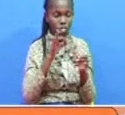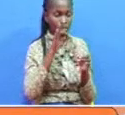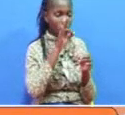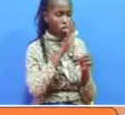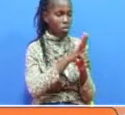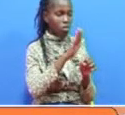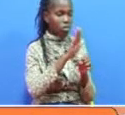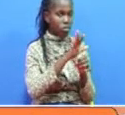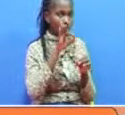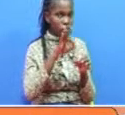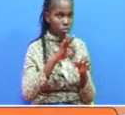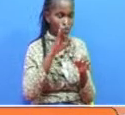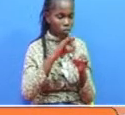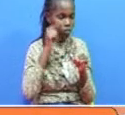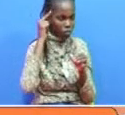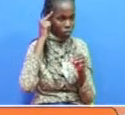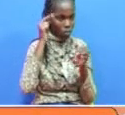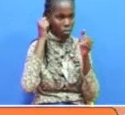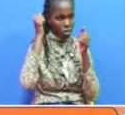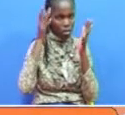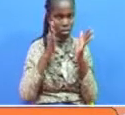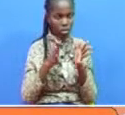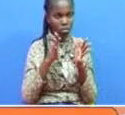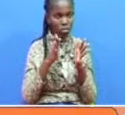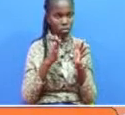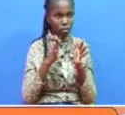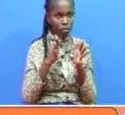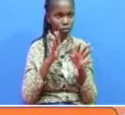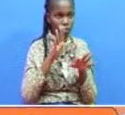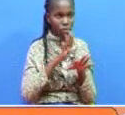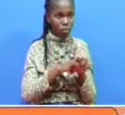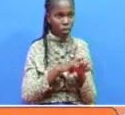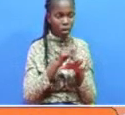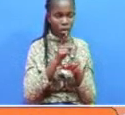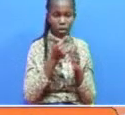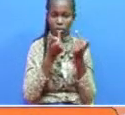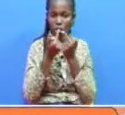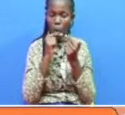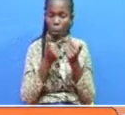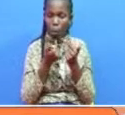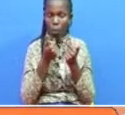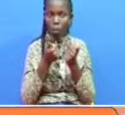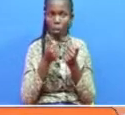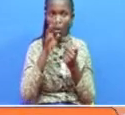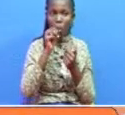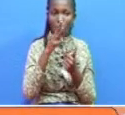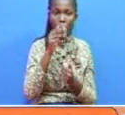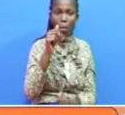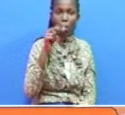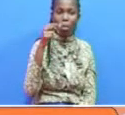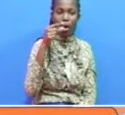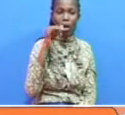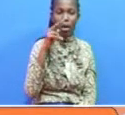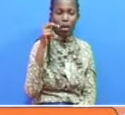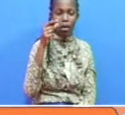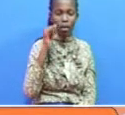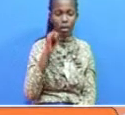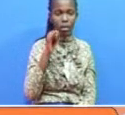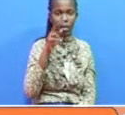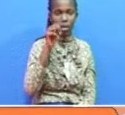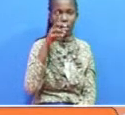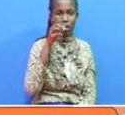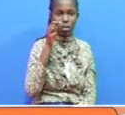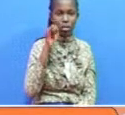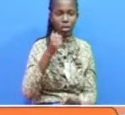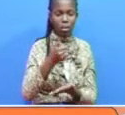na kukuna kura kwa atongo ya lama ilite. Wito uomwa ni Francis Mwangangi ulao kutethi anisia na mwandu wavinya